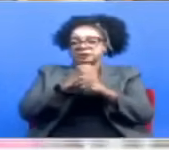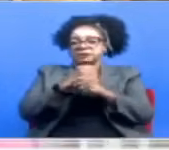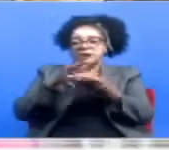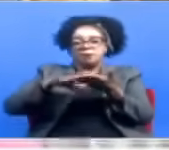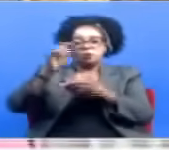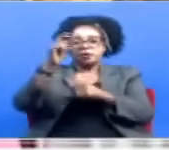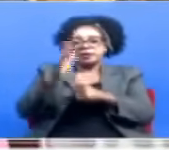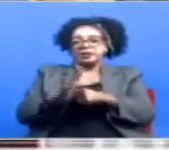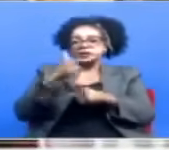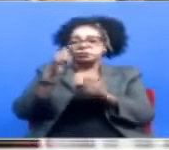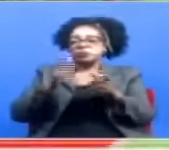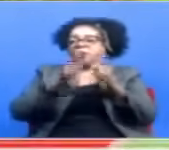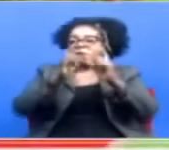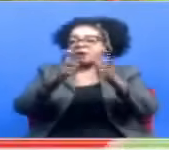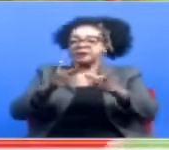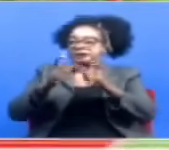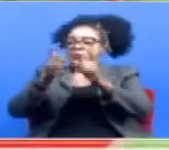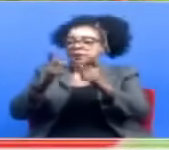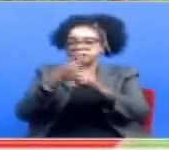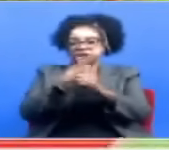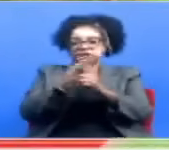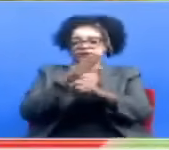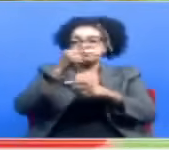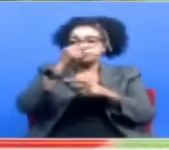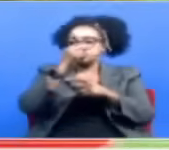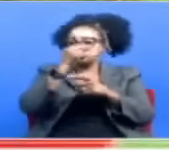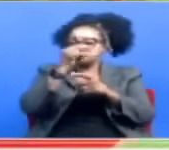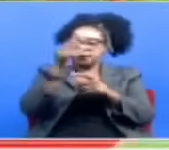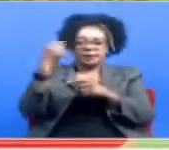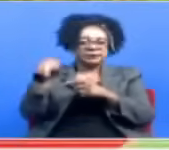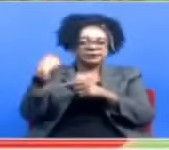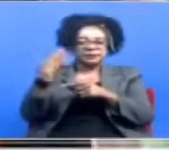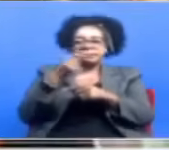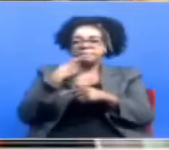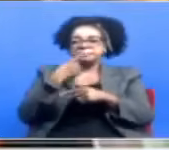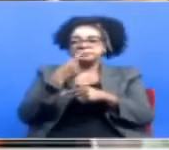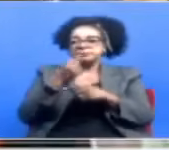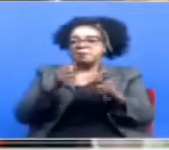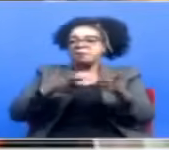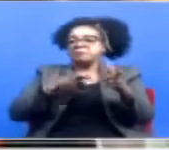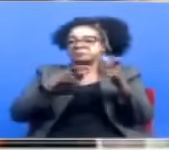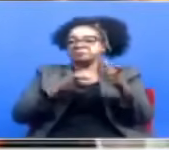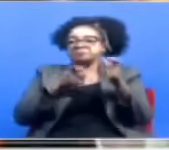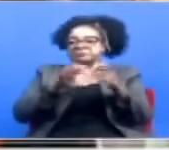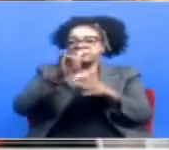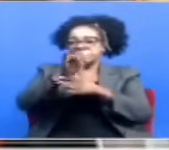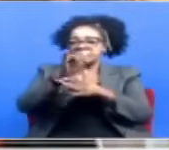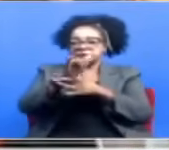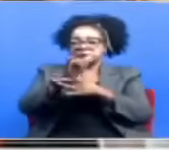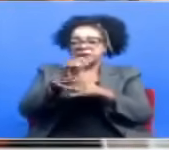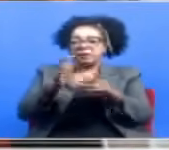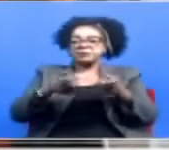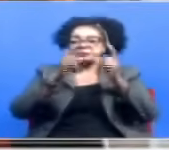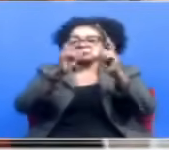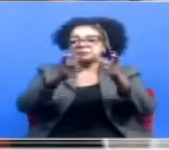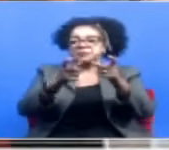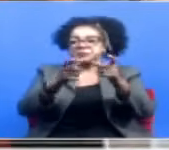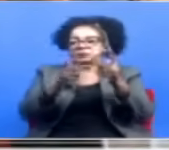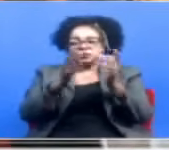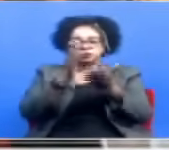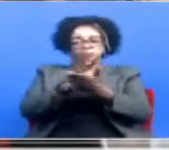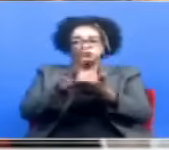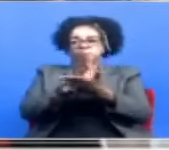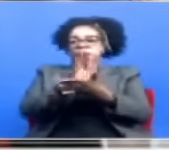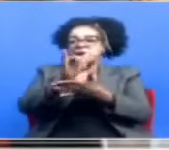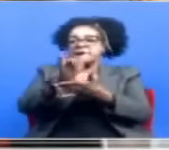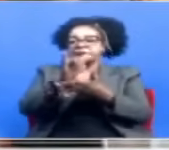tuzo tofauti kutoka kwa Rais William Ruto hapo jana wamekashifiwa vikali. Tuzo za Rais William Ruto zilionekana kuzingatia